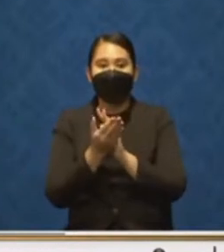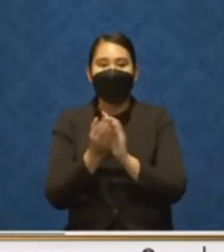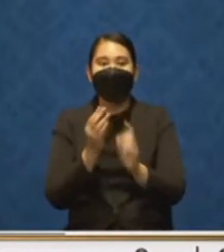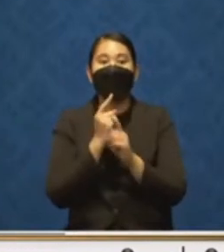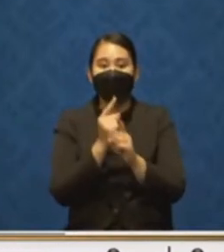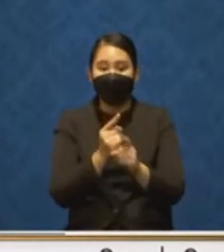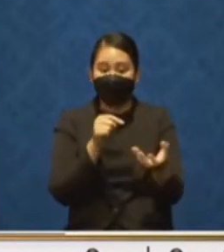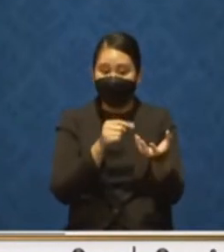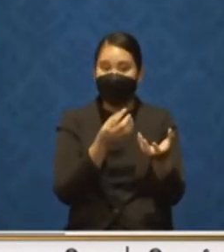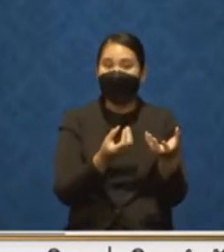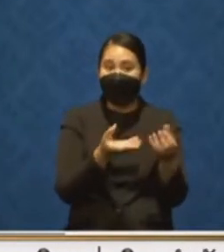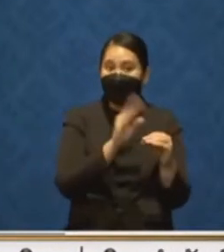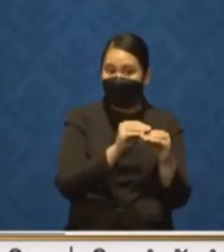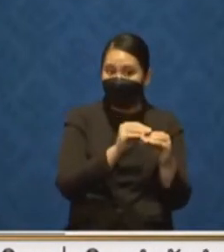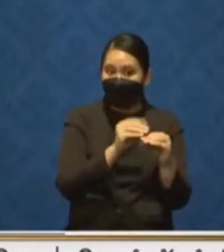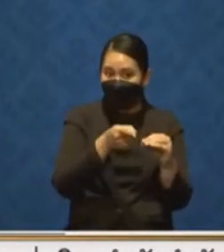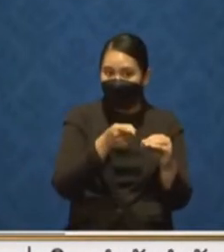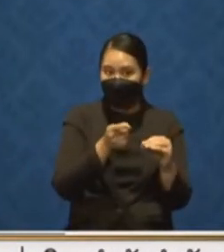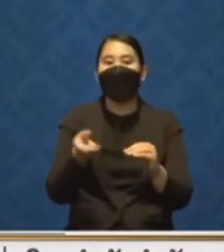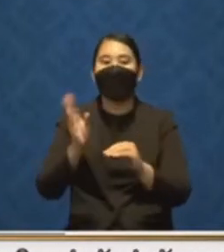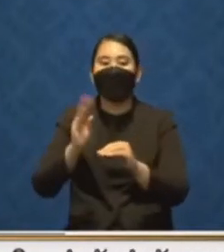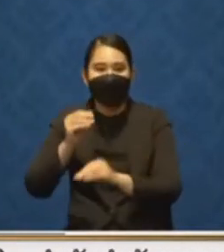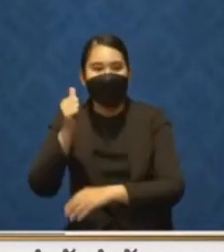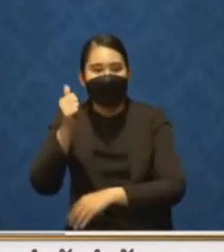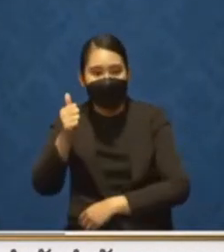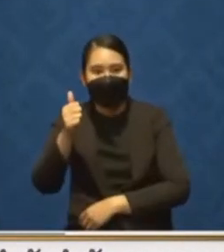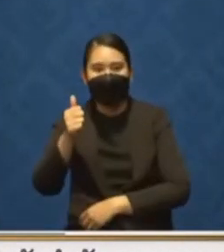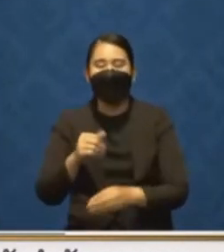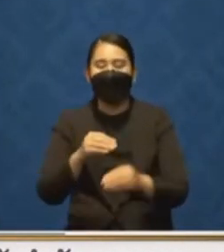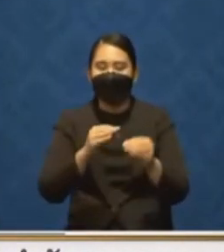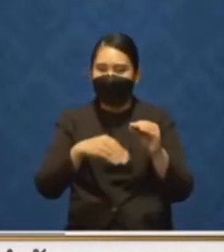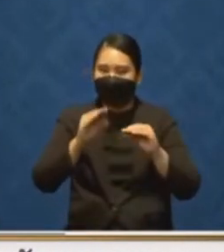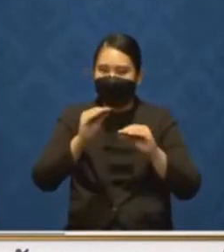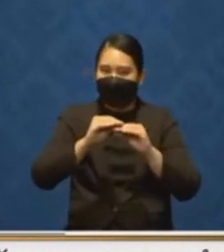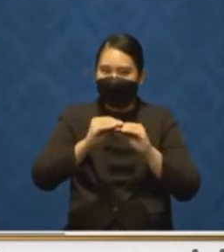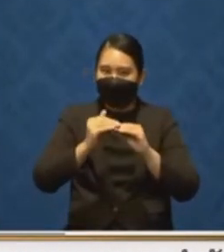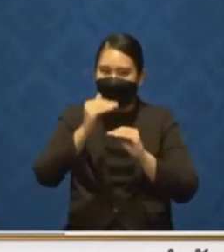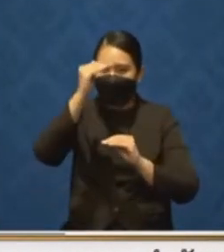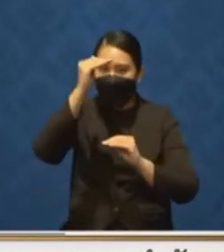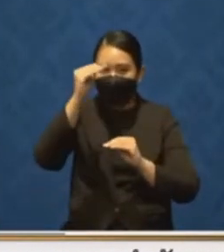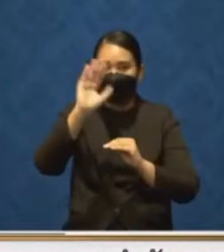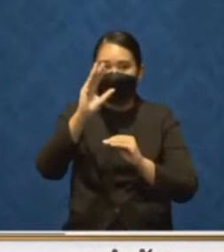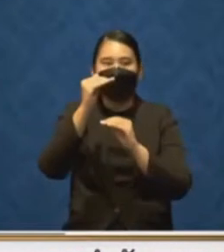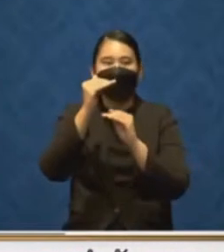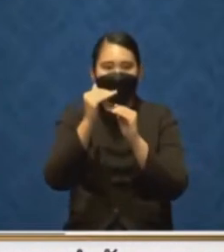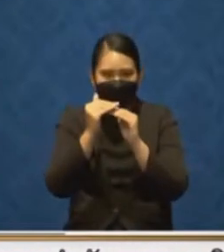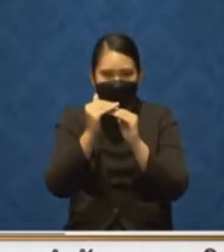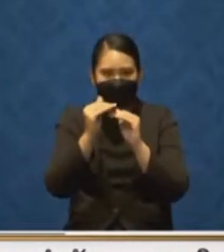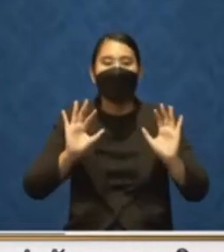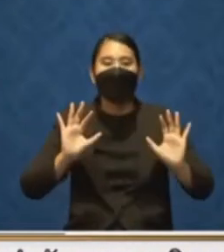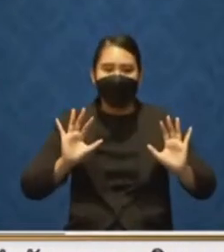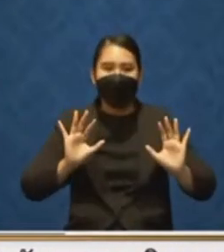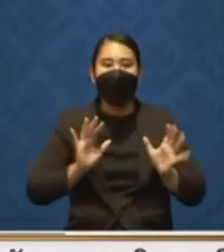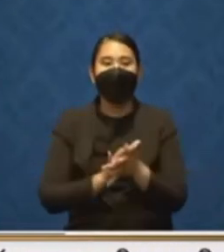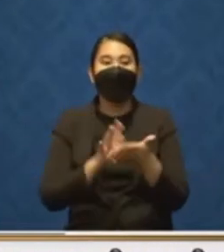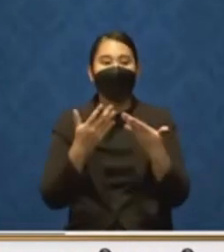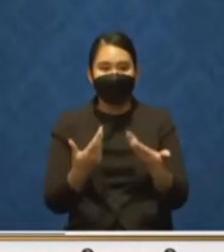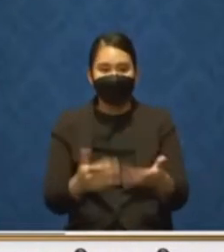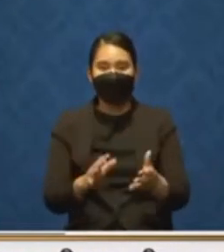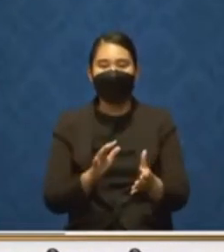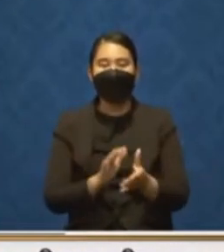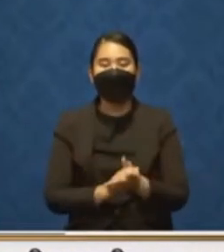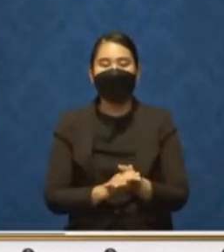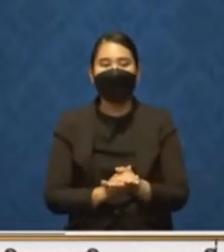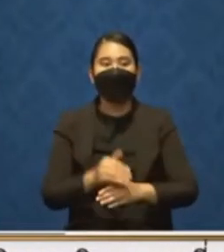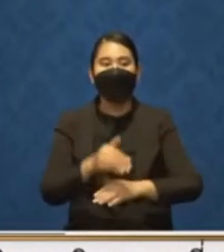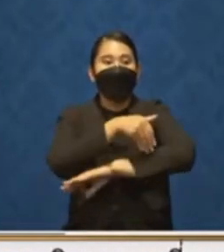ที่สูงขึ้นจริงและให้ปรับน้อยที่สุดเท่าที่จับปรับขึ้นได้และขีดเส้นใต้